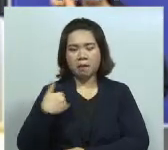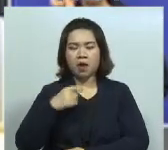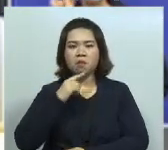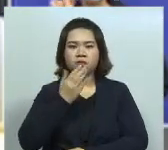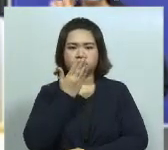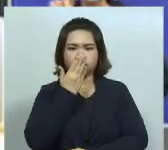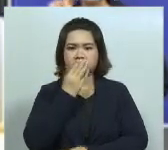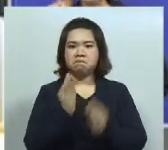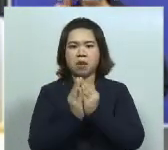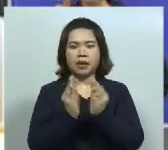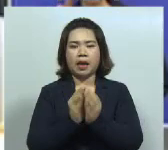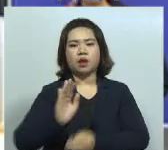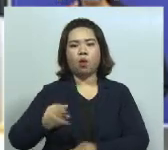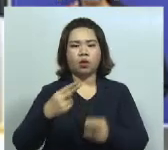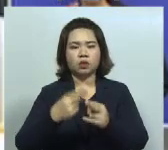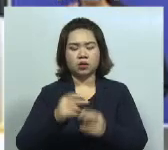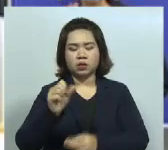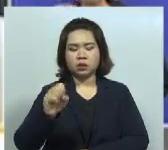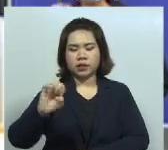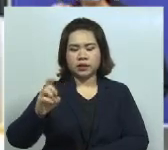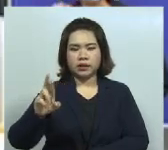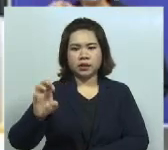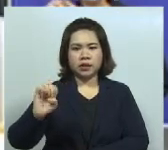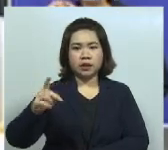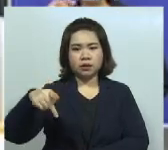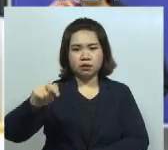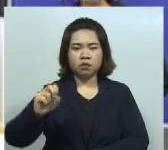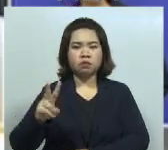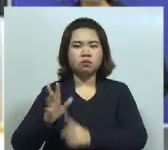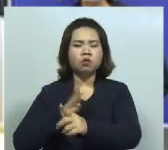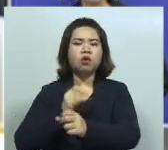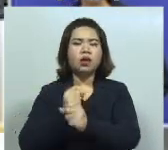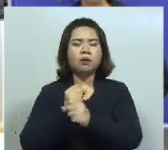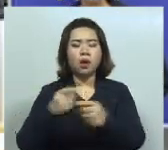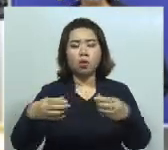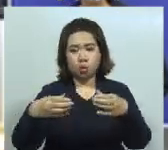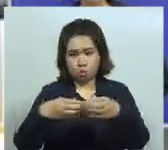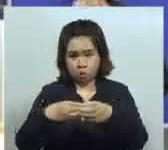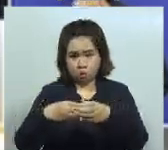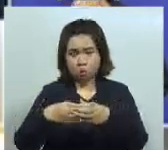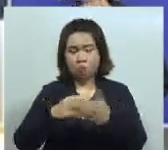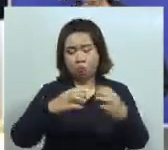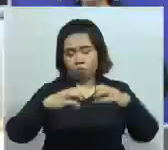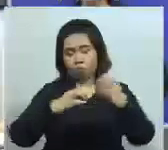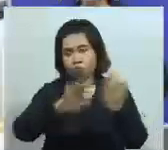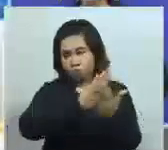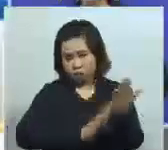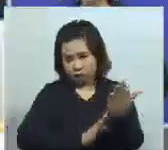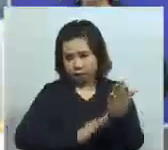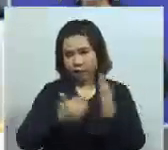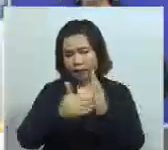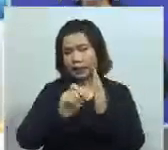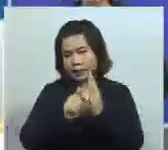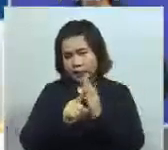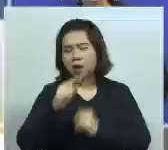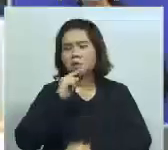ออกเสียงของนายสิริพงษ์อังคสกุลเกียรติส.ส.จังหวัดศรีสะเกษจากพรรคภูมิใจไทยนะคะที่ไม่ทำตามม